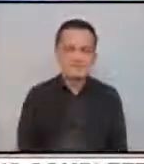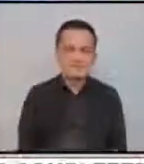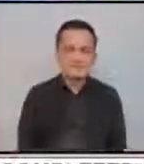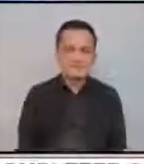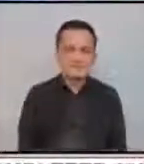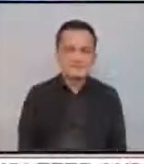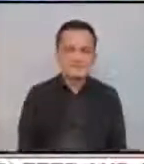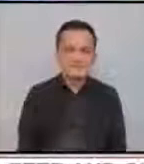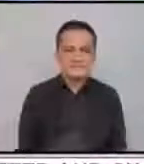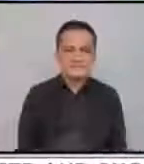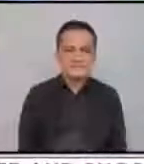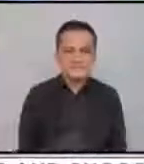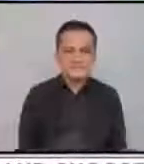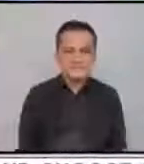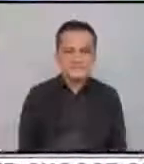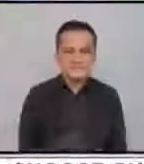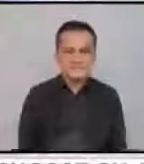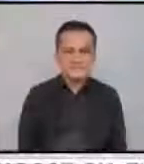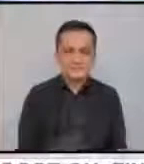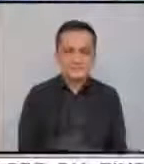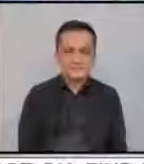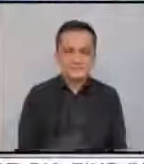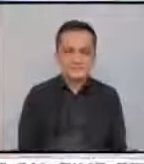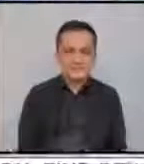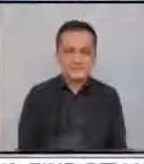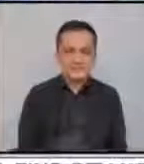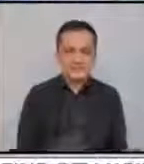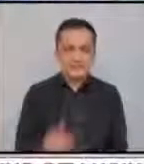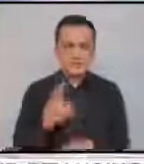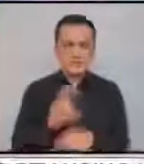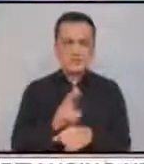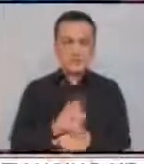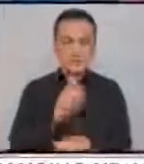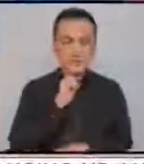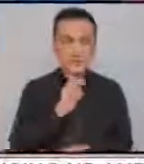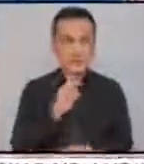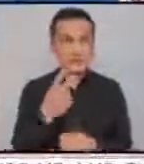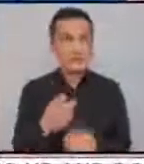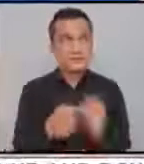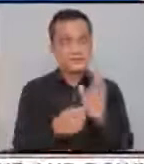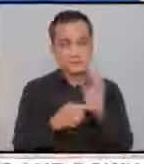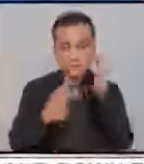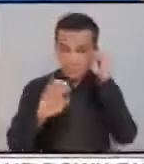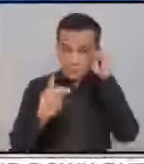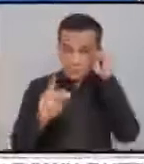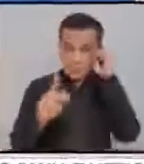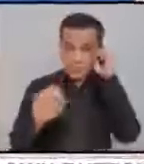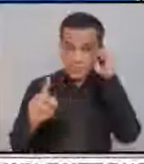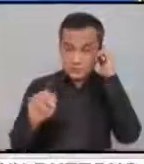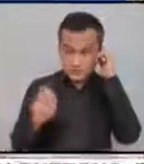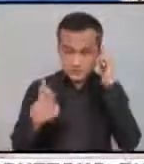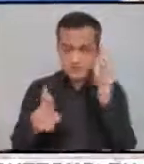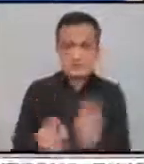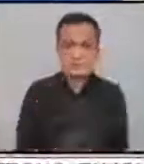suspension. Use metal, ano po, ito. Okay. Wick holder para naka-center siya.